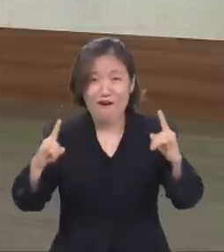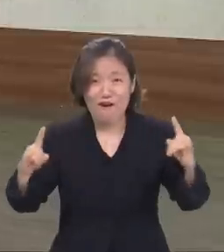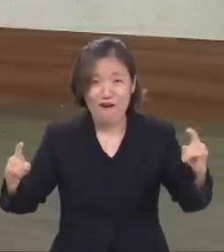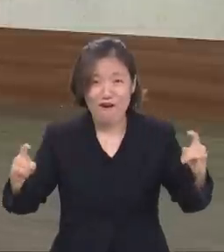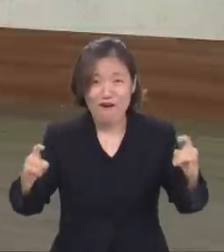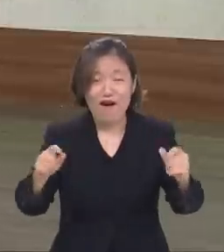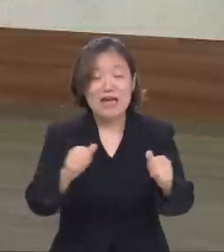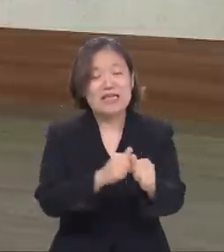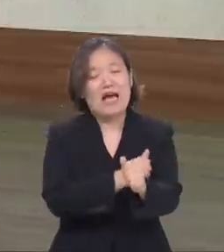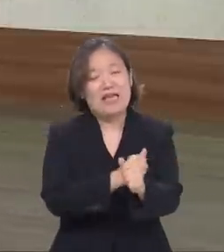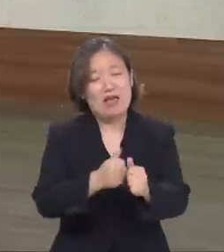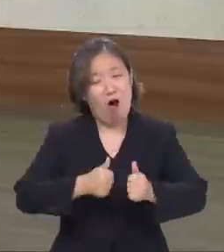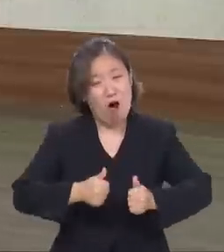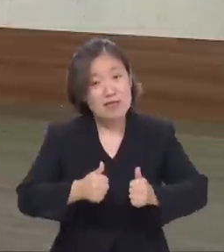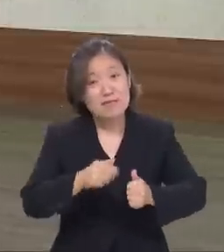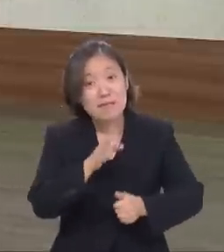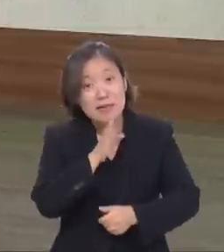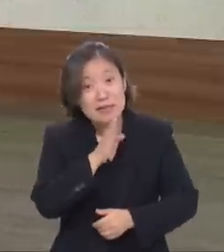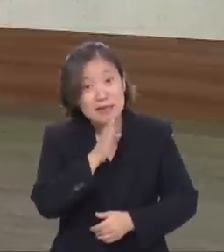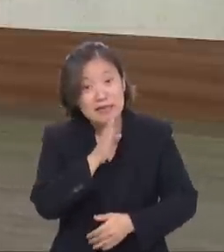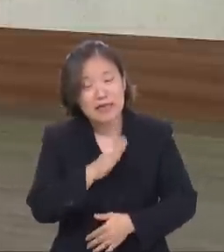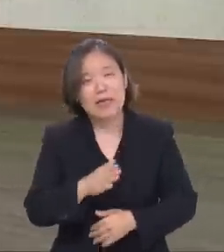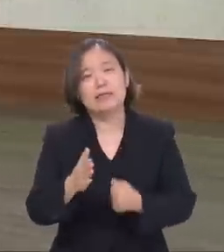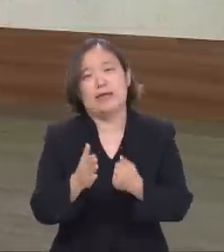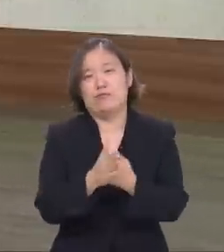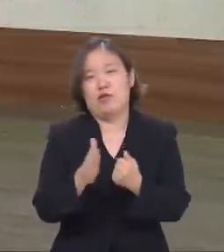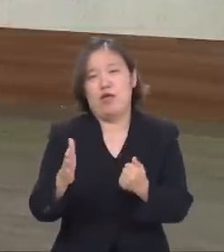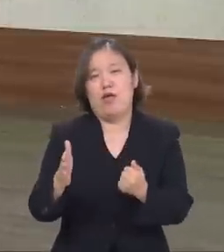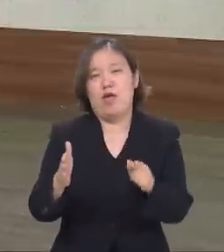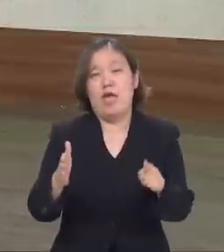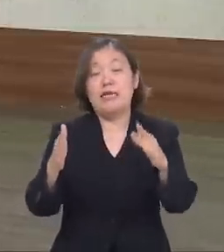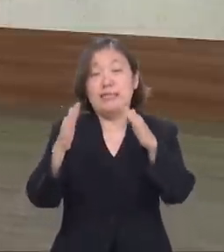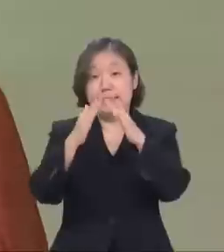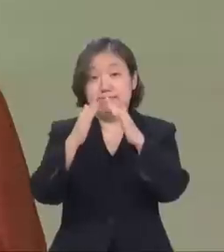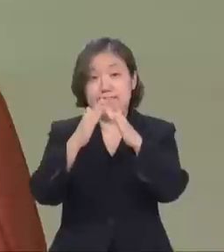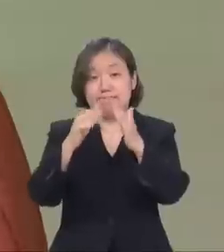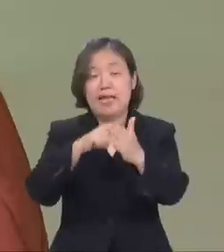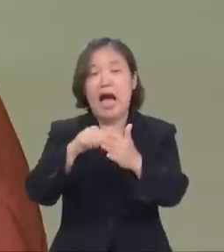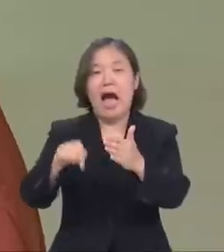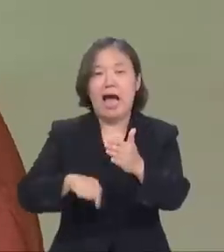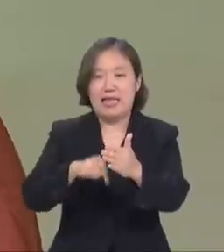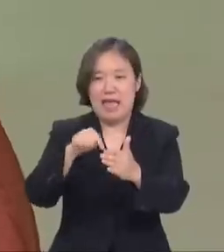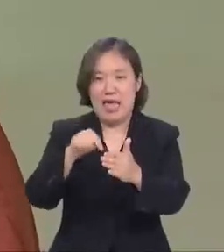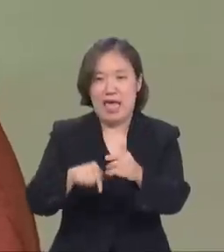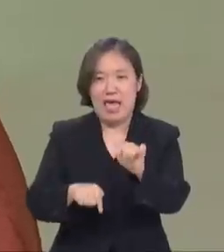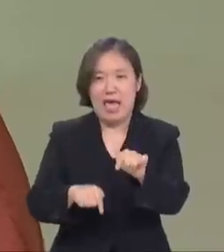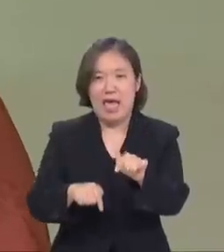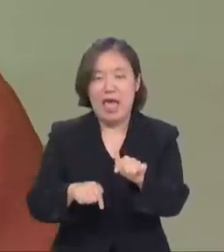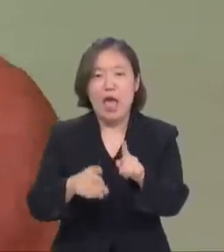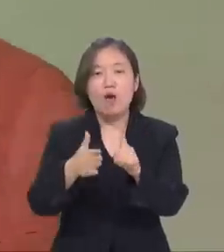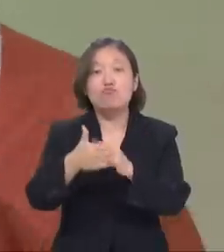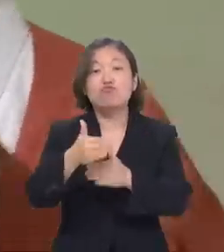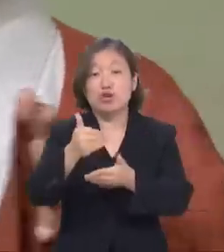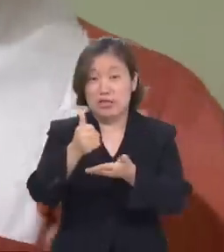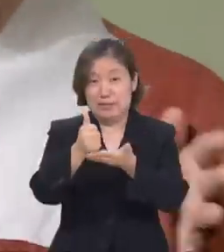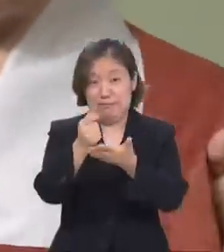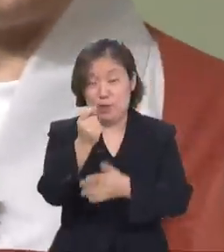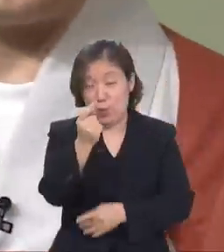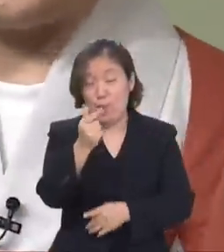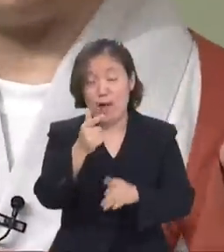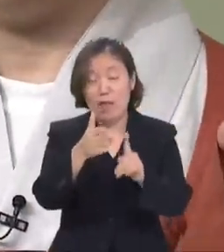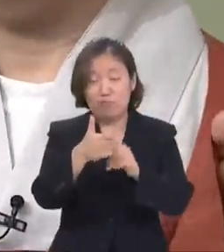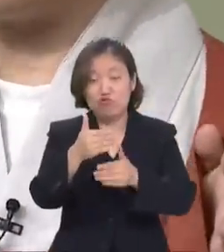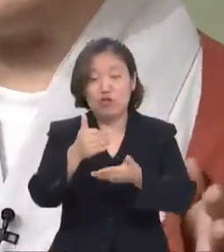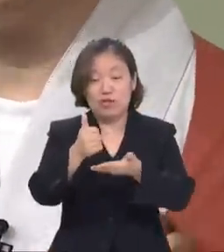한 곳에 이렇게 당신의 작은 법당을 모셔 놨대요 그 작은 불단을 모셔 놓고 거기에